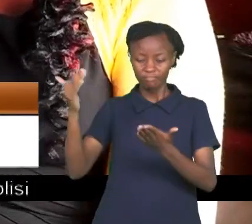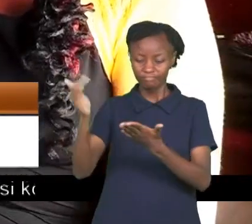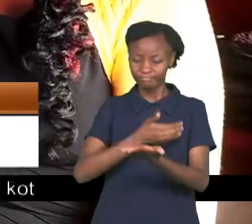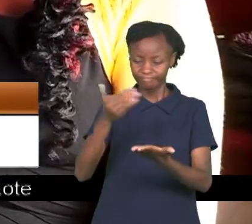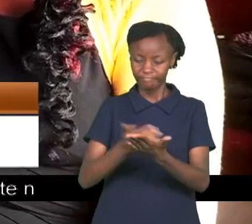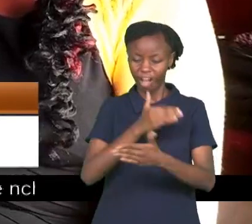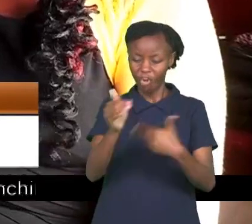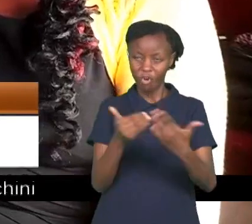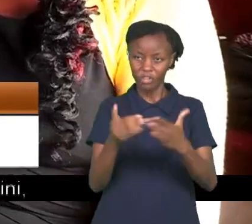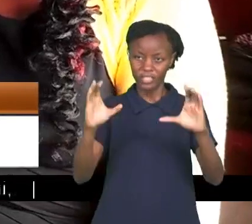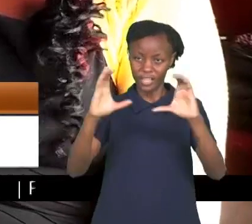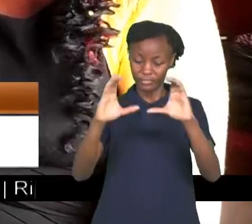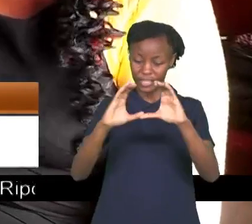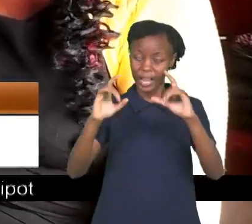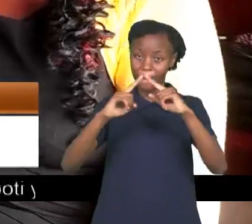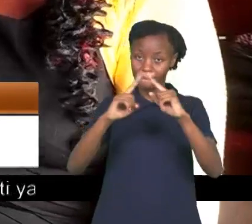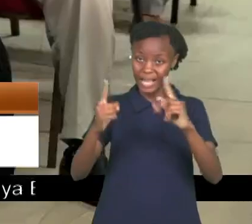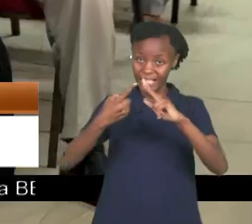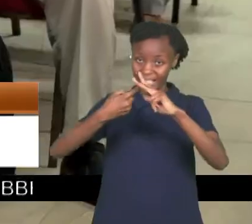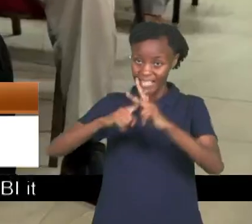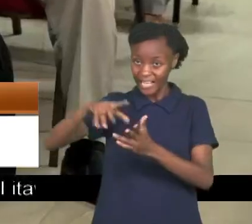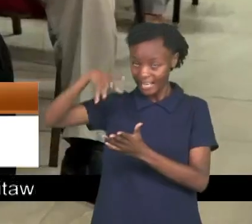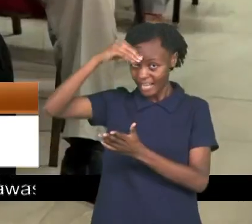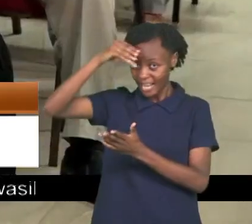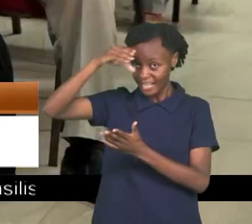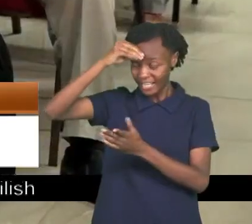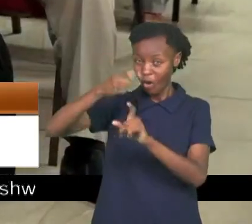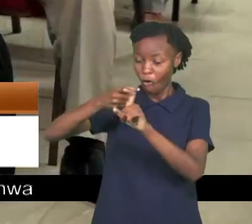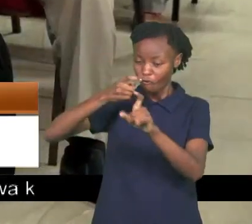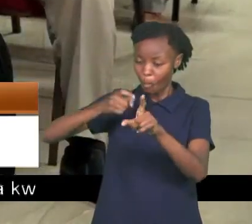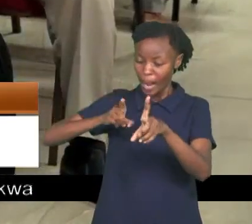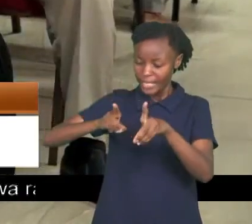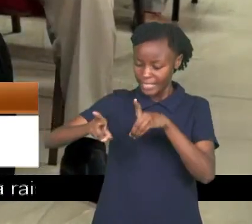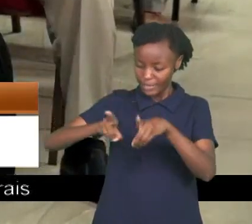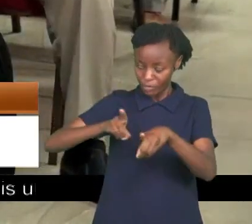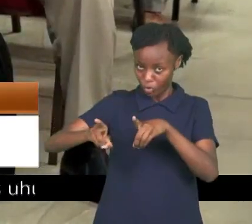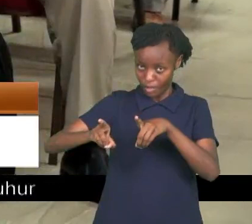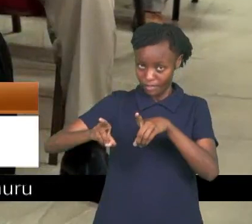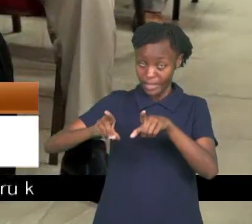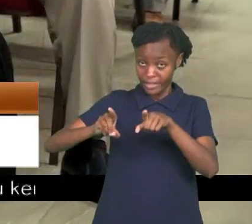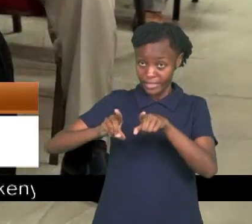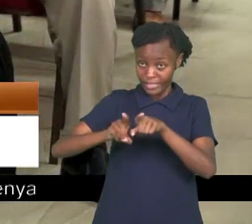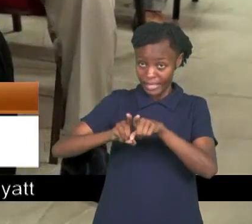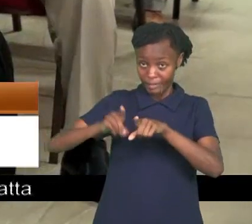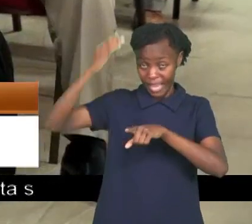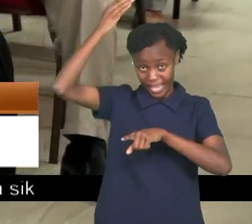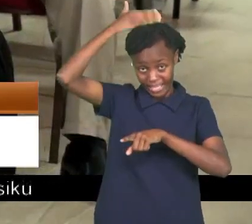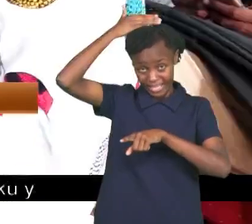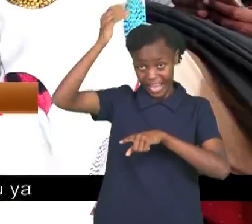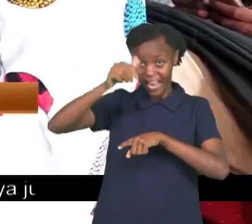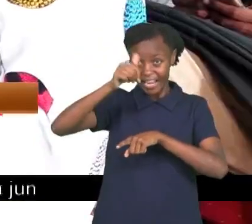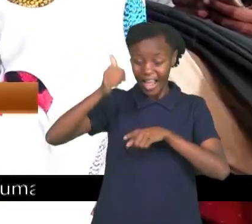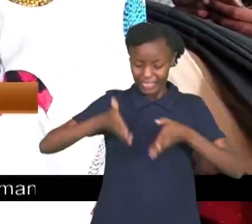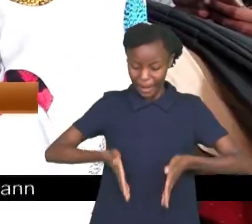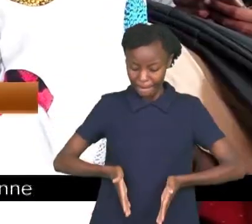hilo na badala yake yaanzie katika kiwango cha stashahada. Nyongesa alisema kuwa wauguzi na wakunga ni